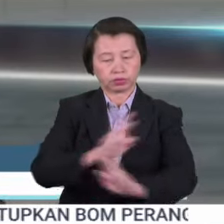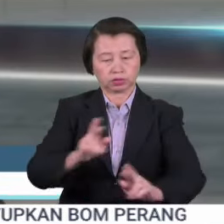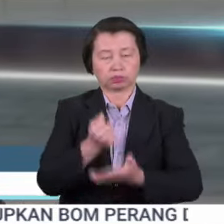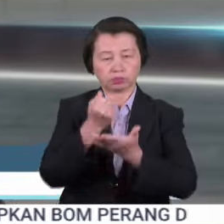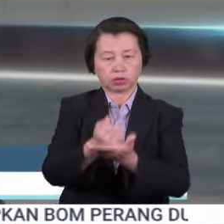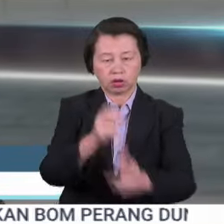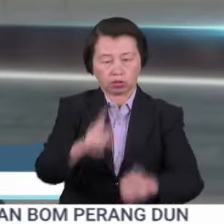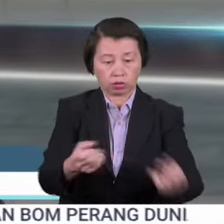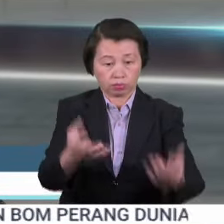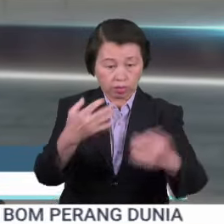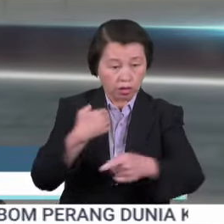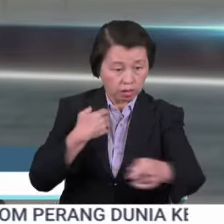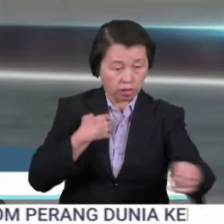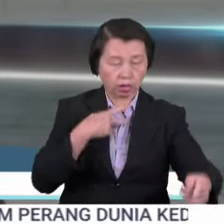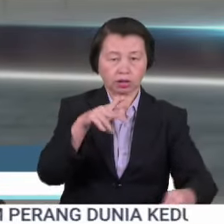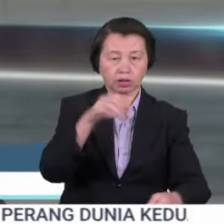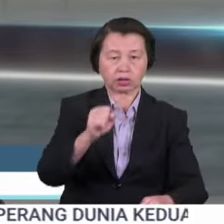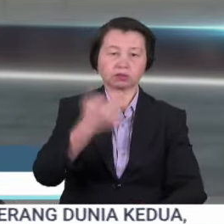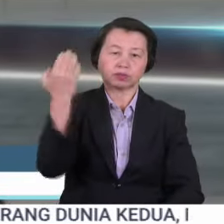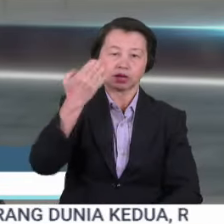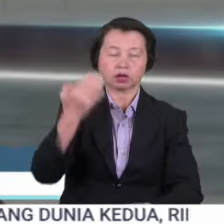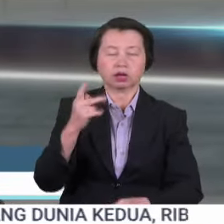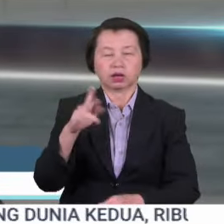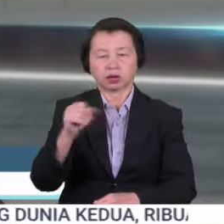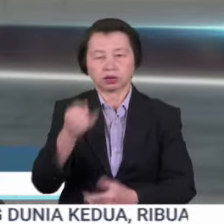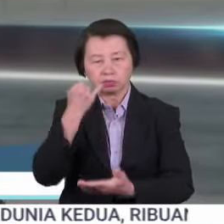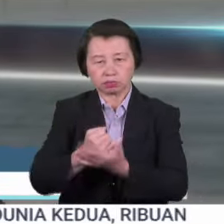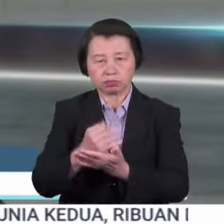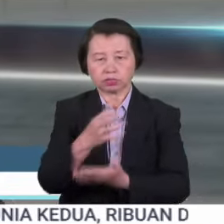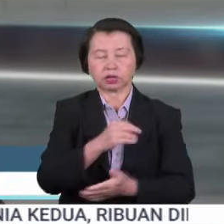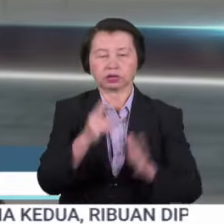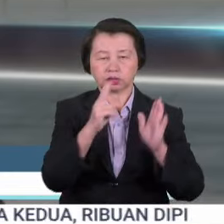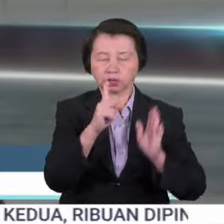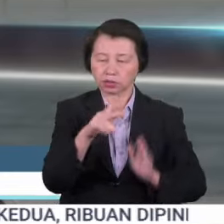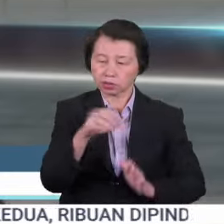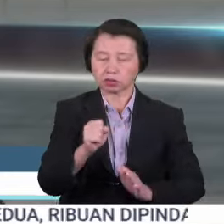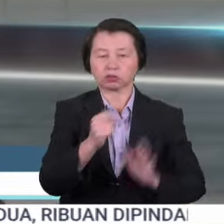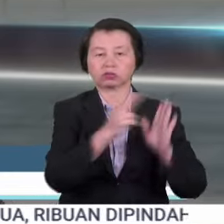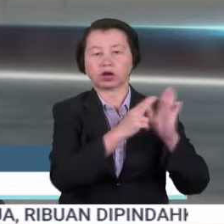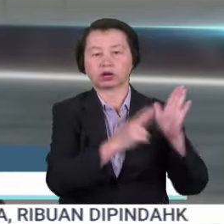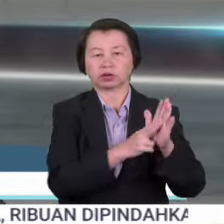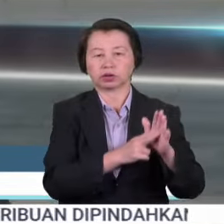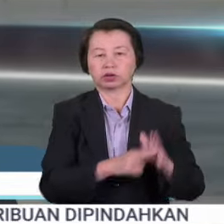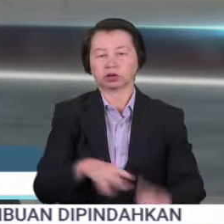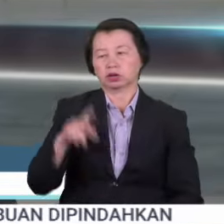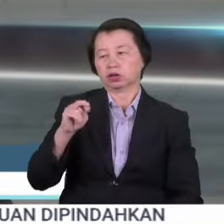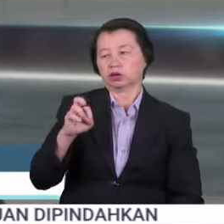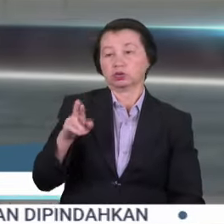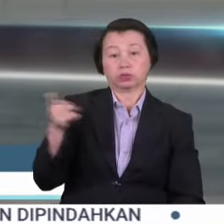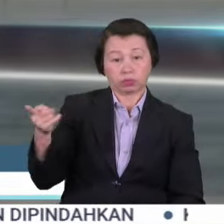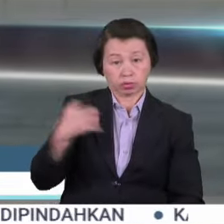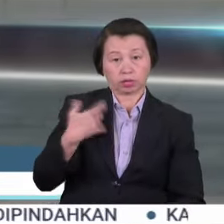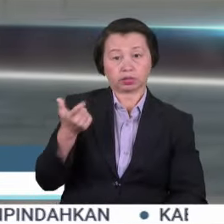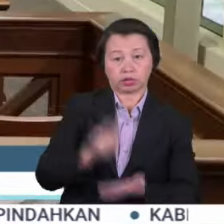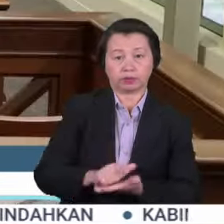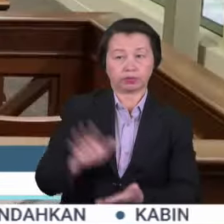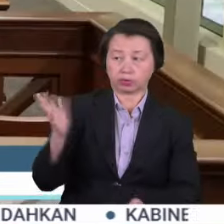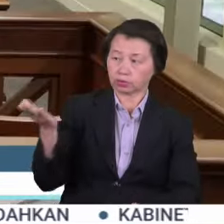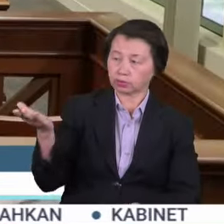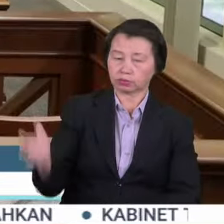membantu orang ramai yang mempunyai kes civil, jenayah dan syariah. Nur Fatiha Abdul Rahim ada laporannya. Saksikan.